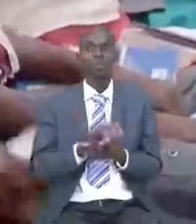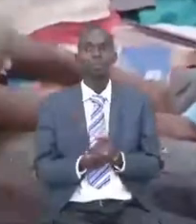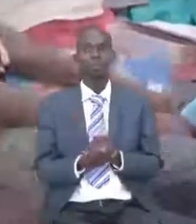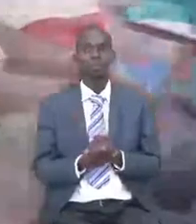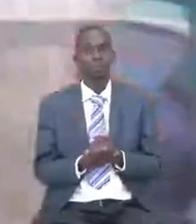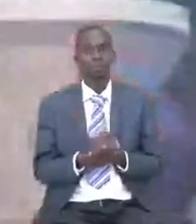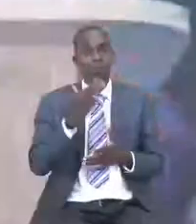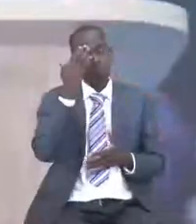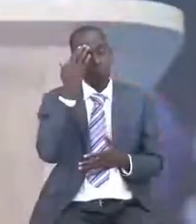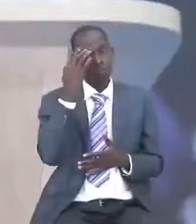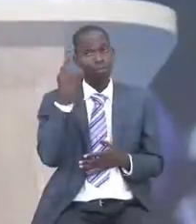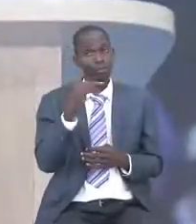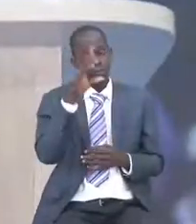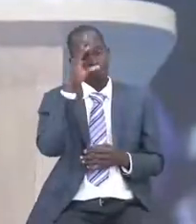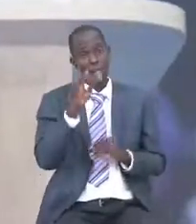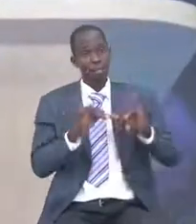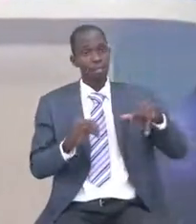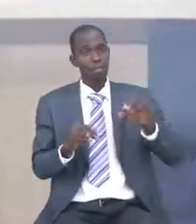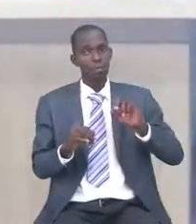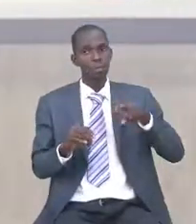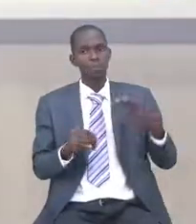parviendras au nom de Jésus.